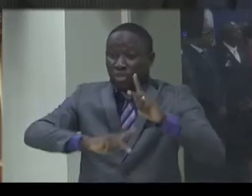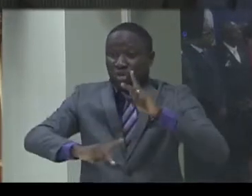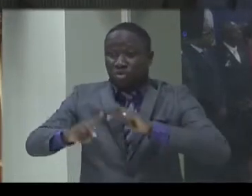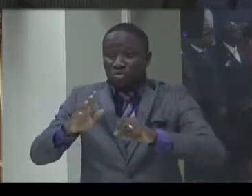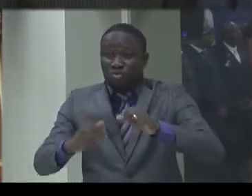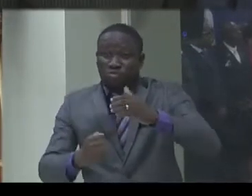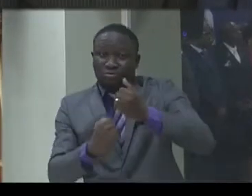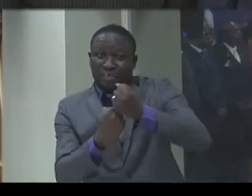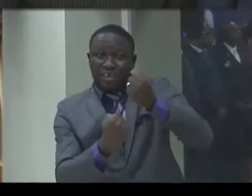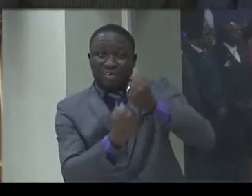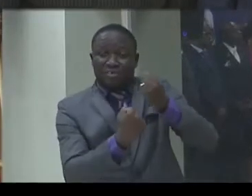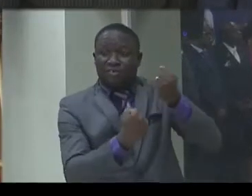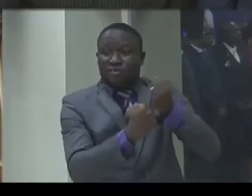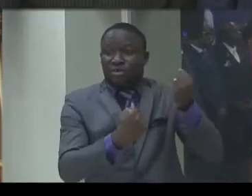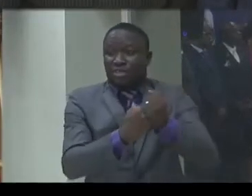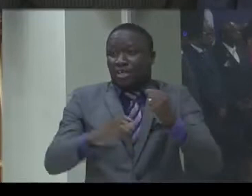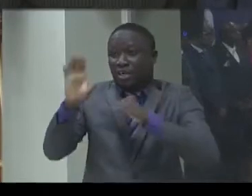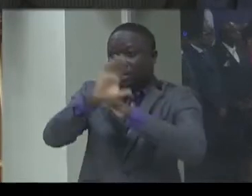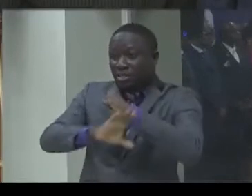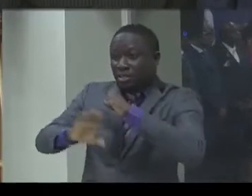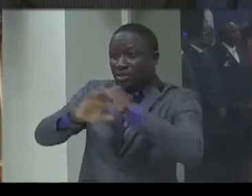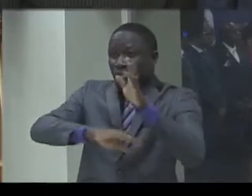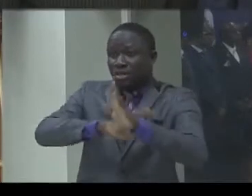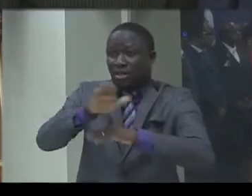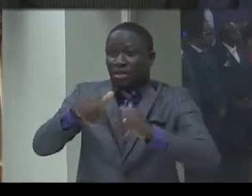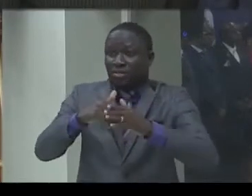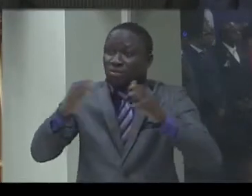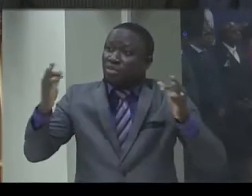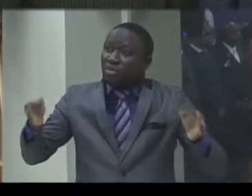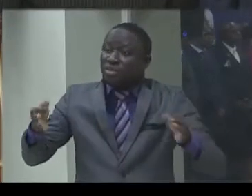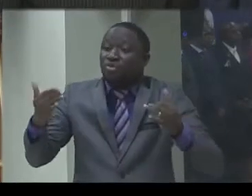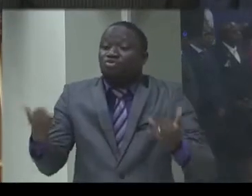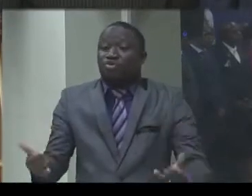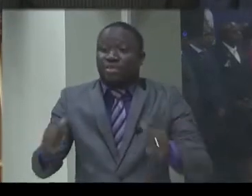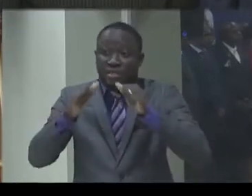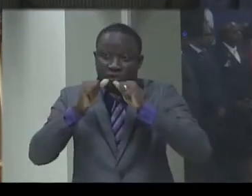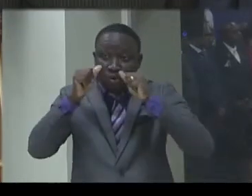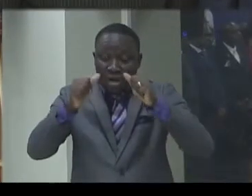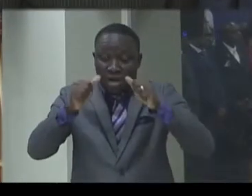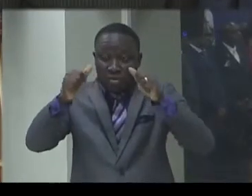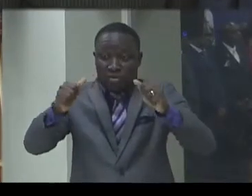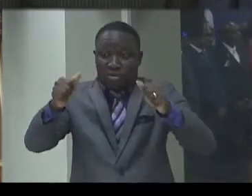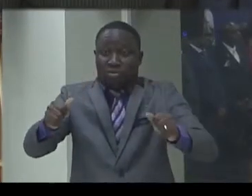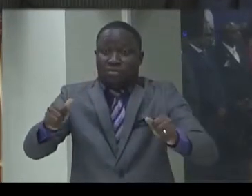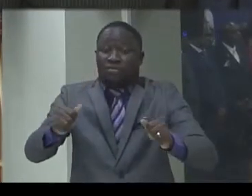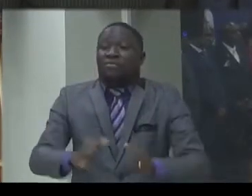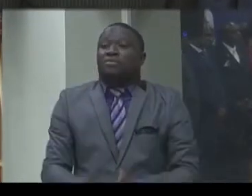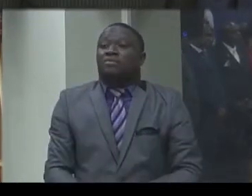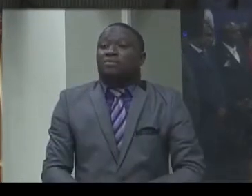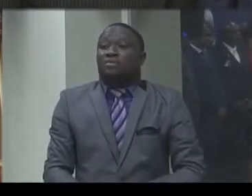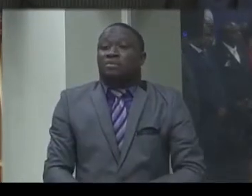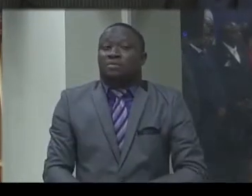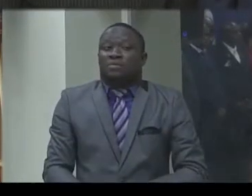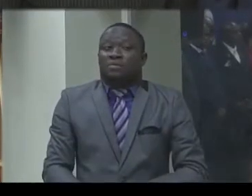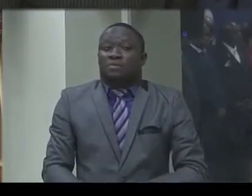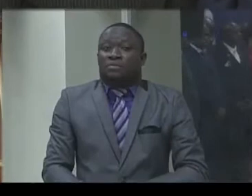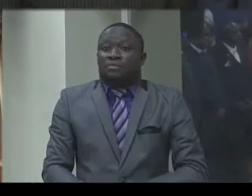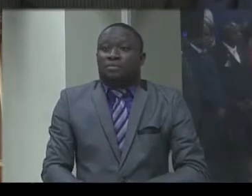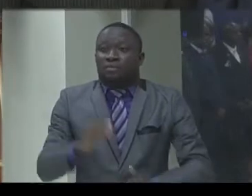sekirité ak tout desisyon nou anonse jodiy nan kad